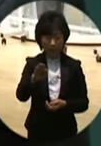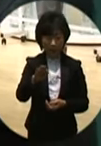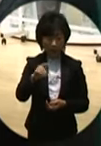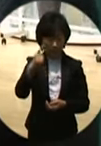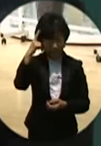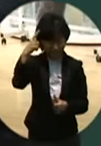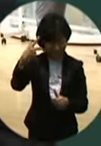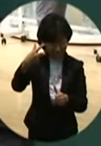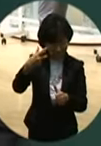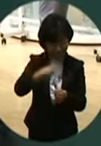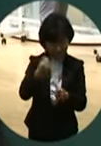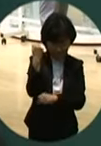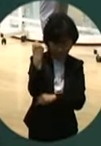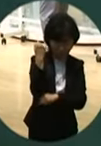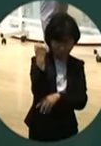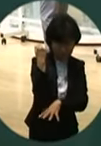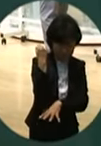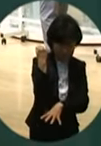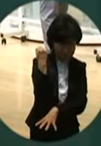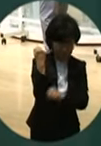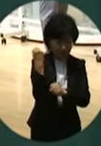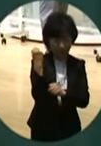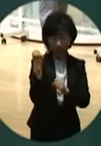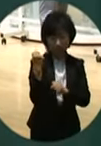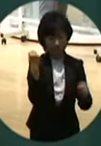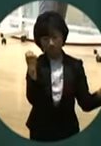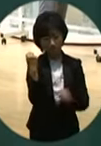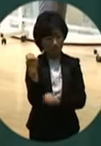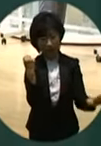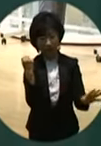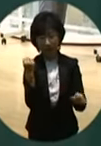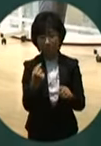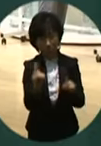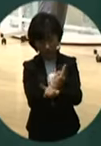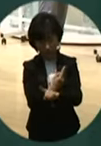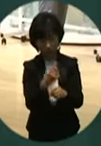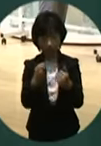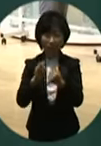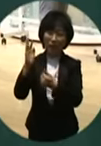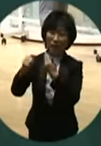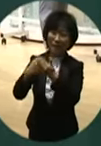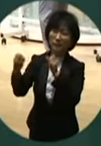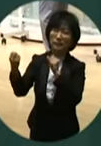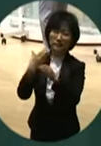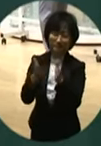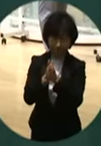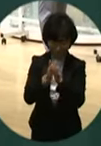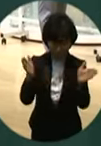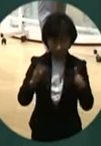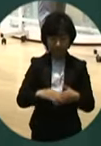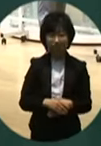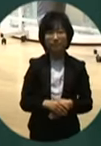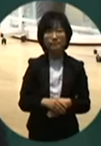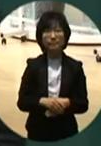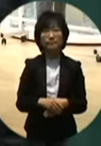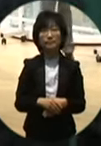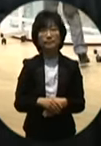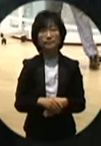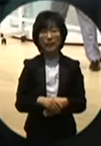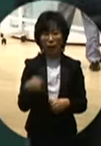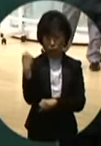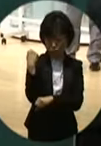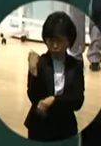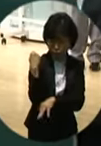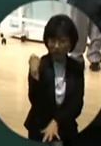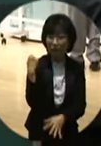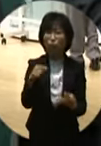버리면 하나님의 역사 시작됩니다. How do we do this? If we change the roots that's rooted within us, God will work. 자, 두 가지 뿌리가 나왔습니다.